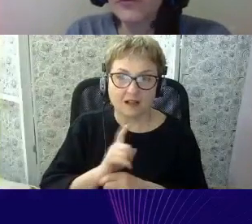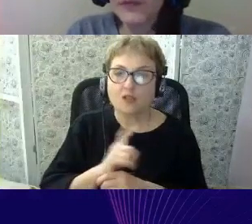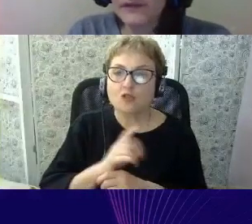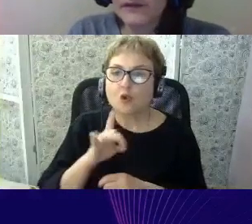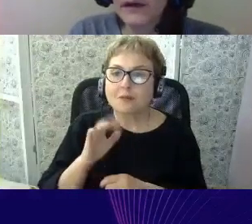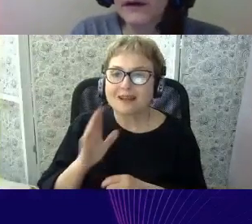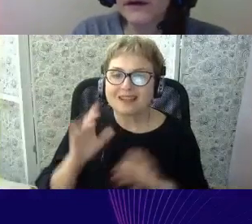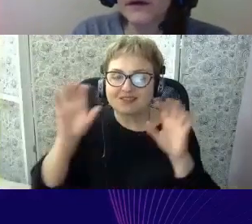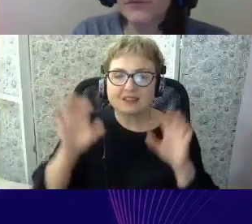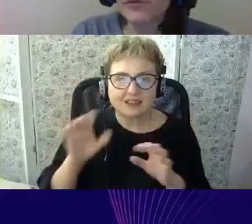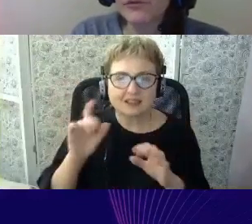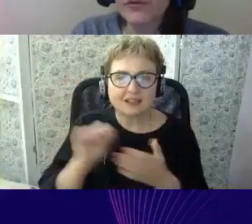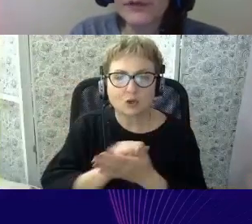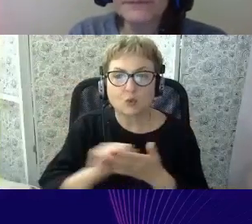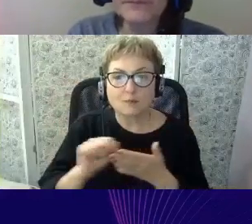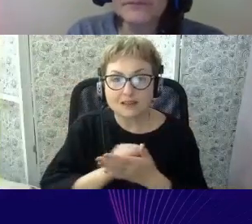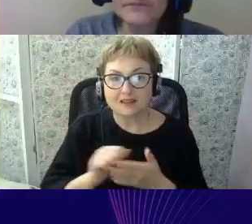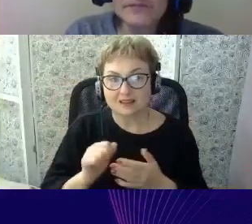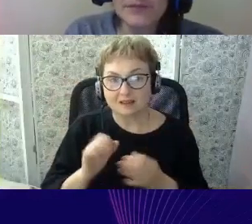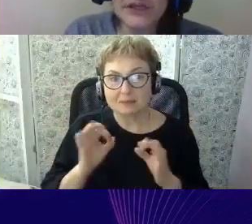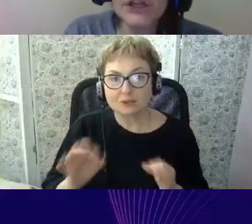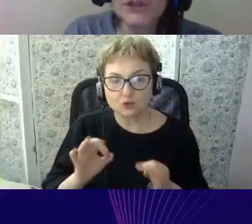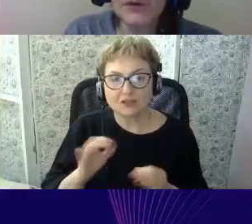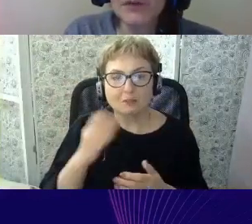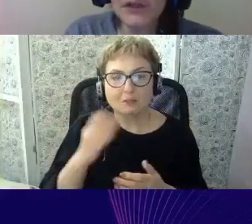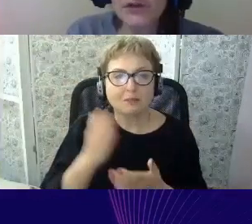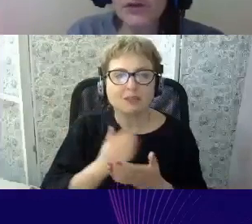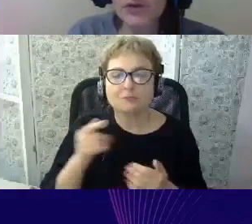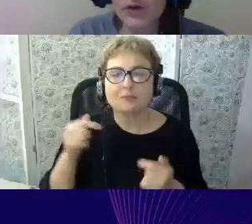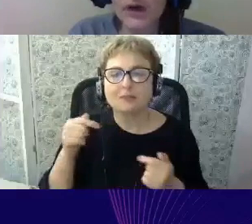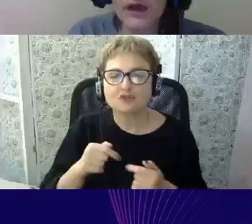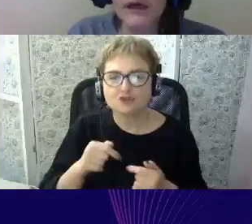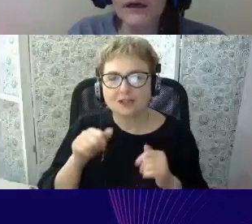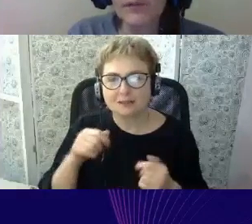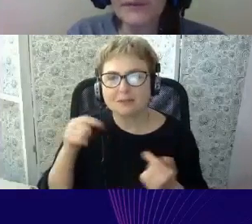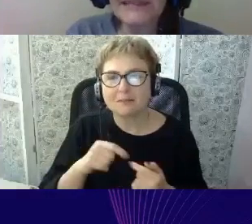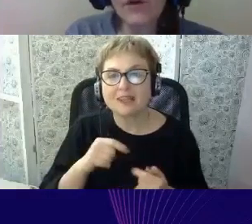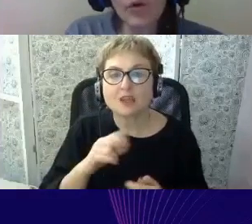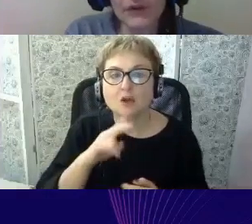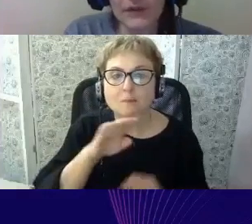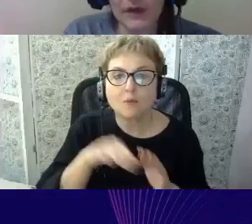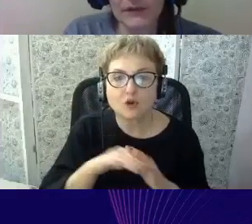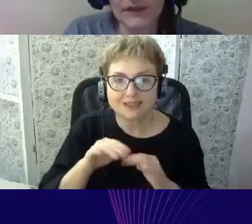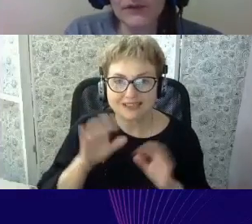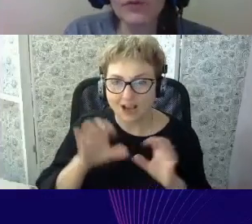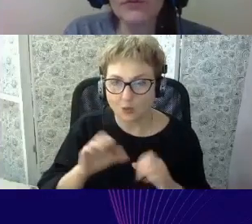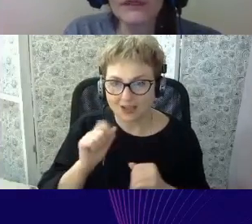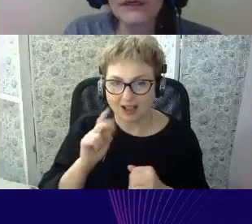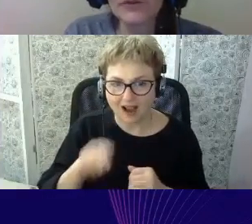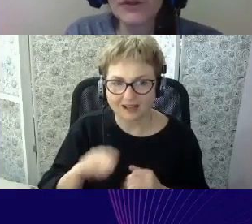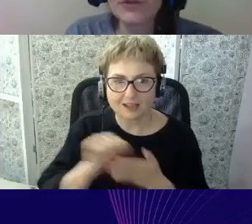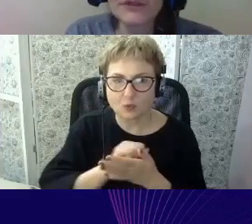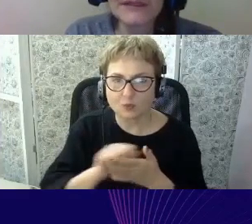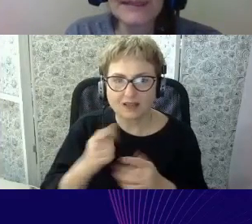Нормативный документ, безусловно, подлежащий применению, но подзаконный акт, да,